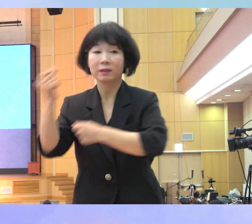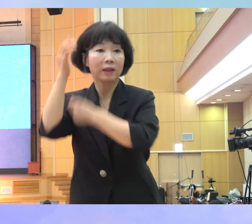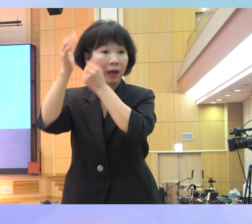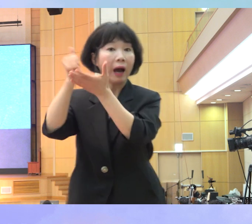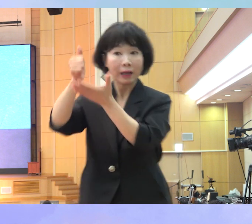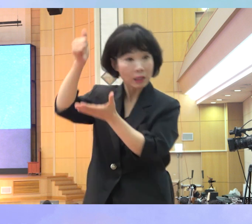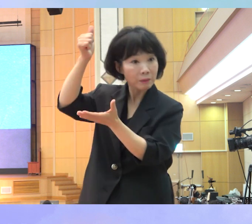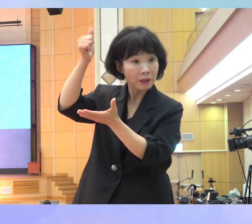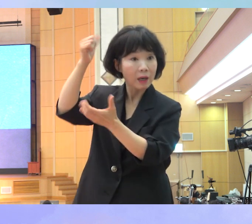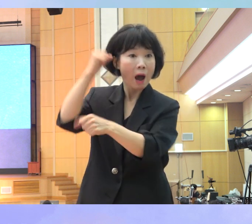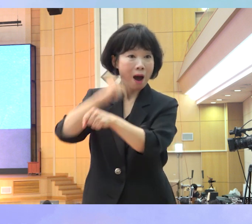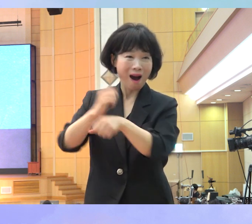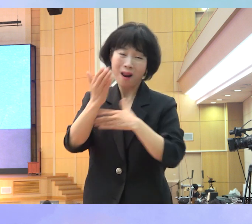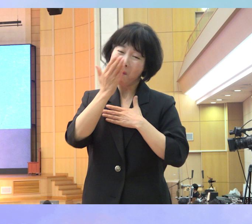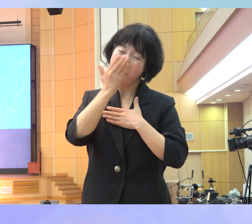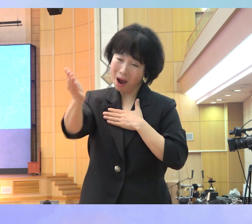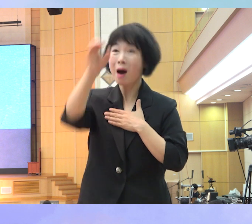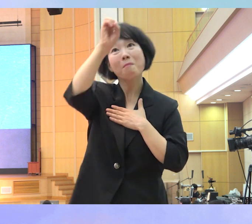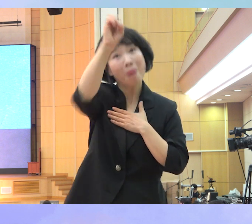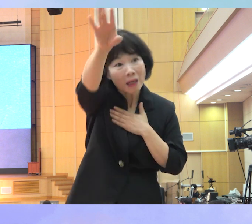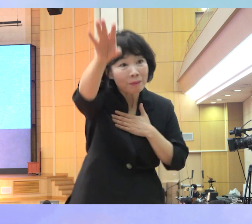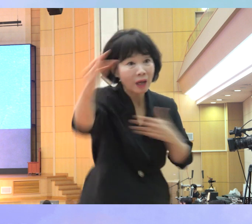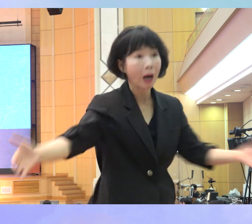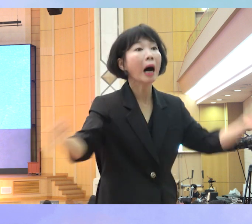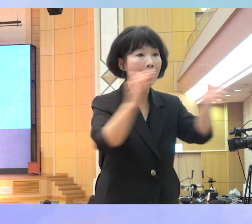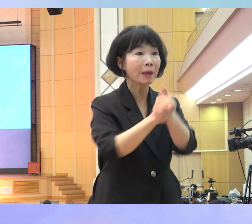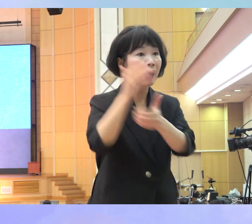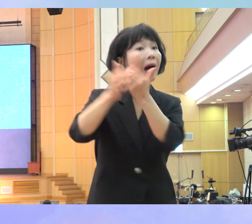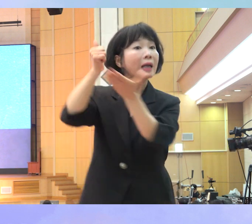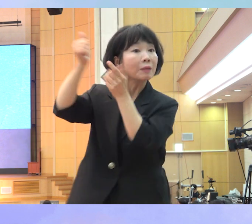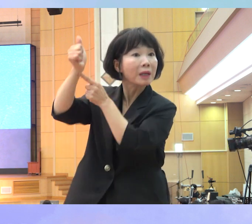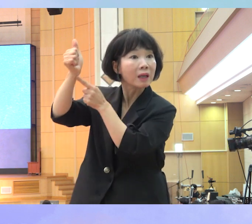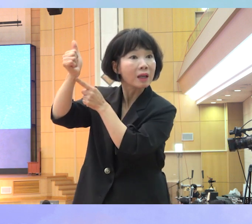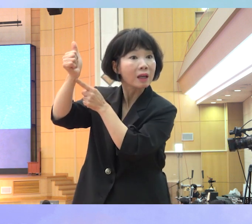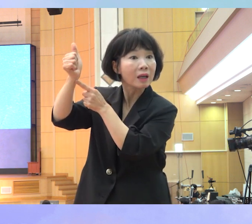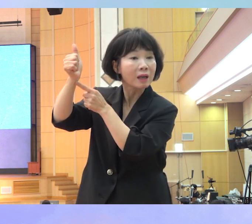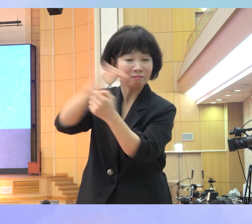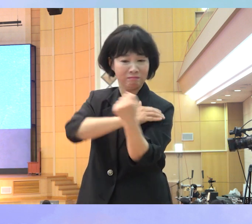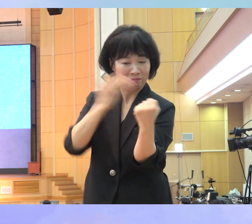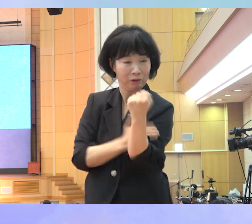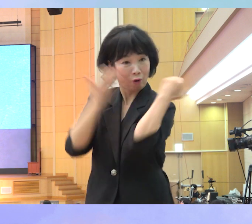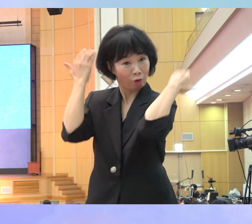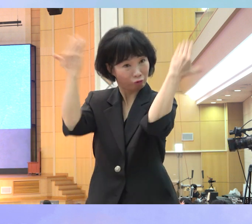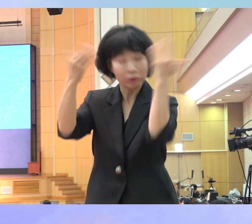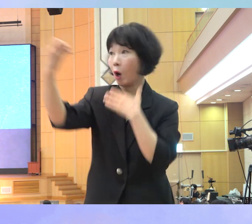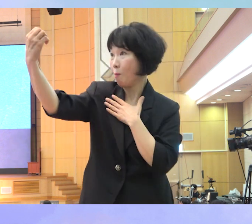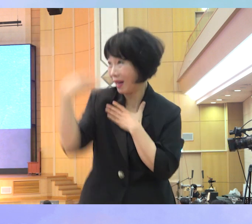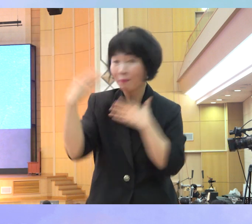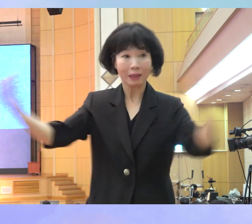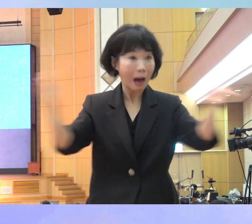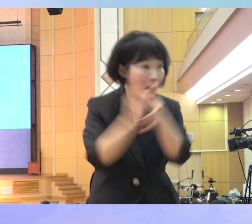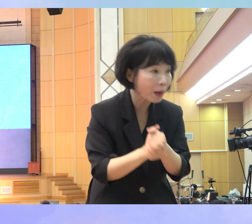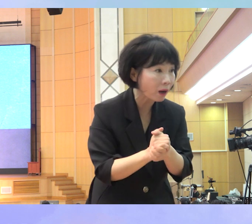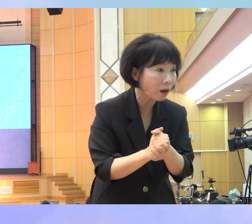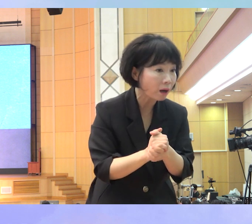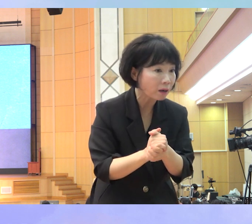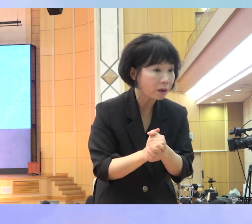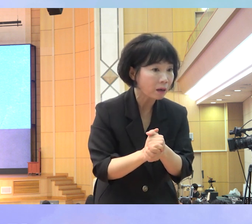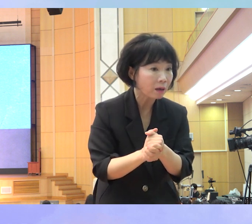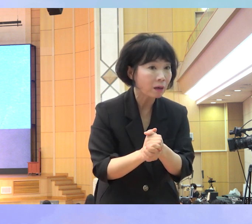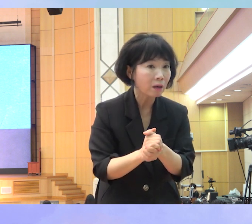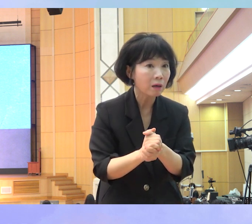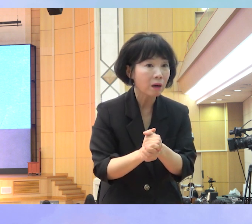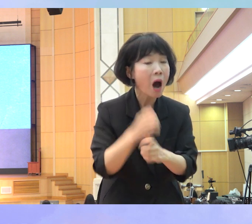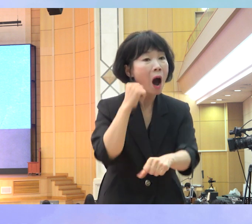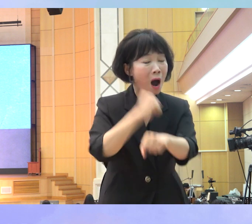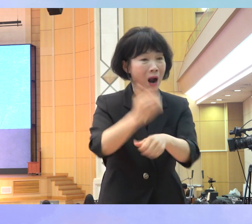하나님이 할 수 있다고 하십니다. 하나님이 능력 준다고 하십니다. 우리 할 수 있다 하신 이는 한번 찬양